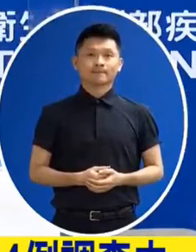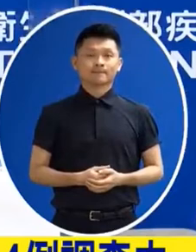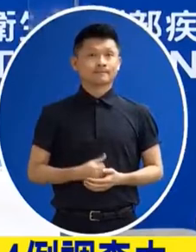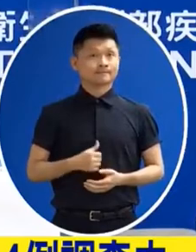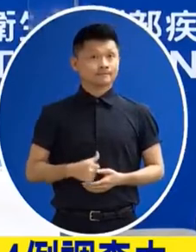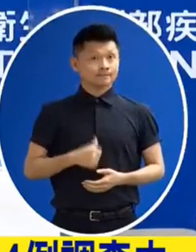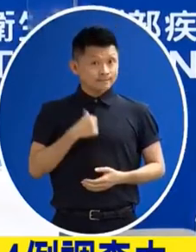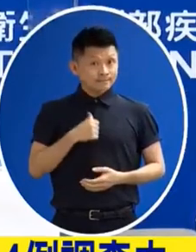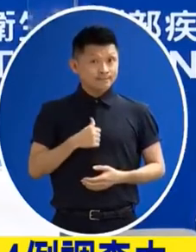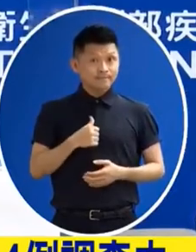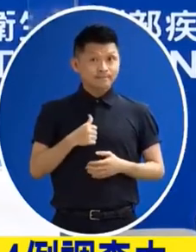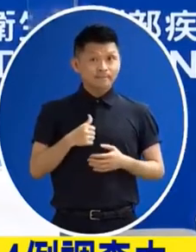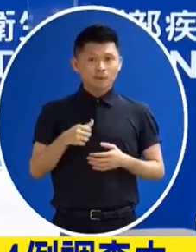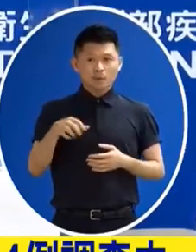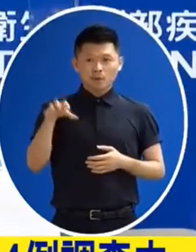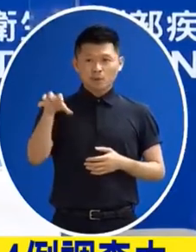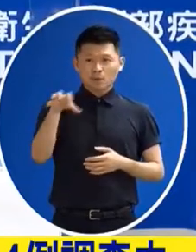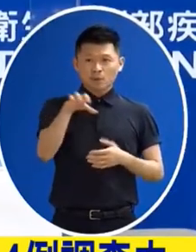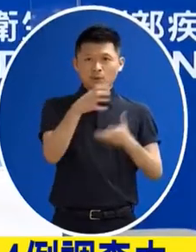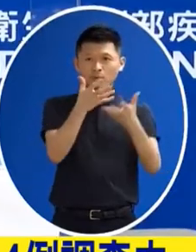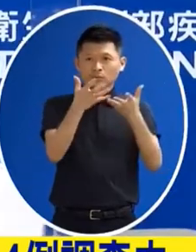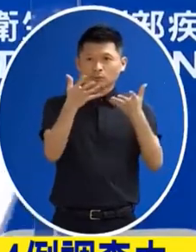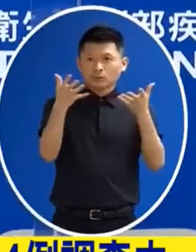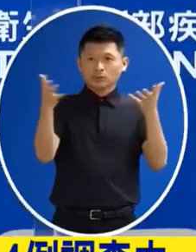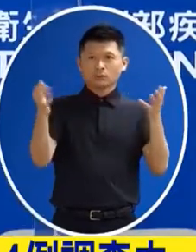好都用相关的一个哈